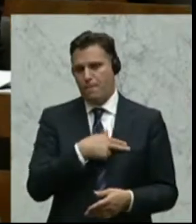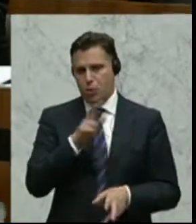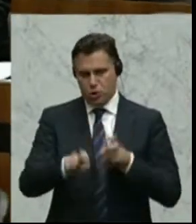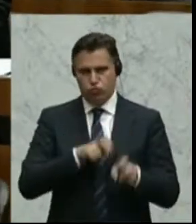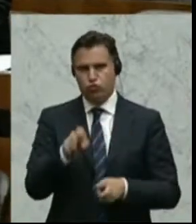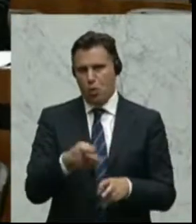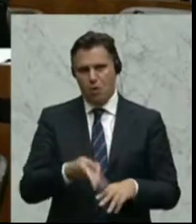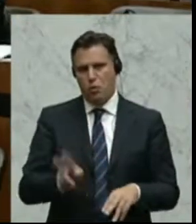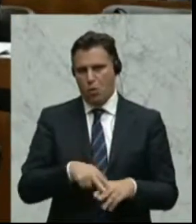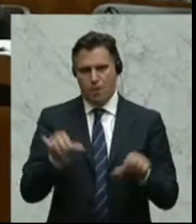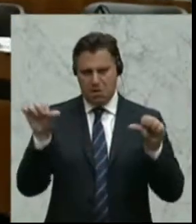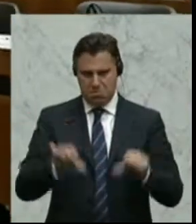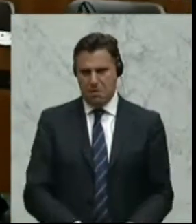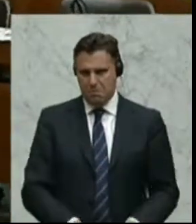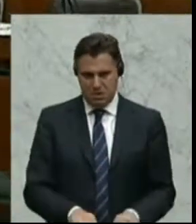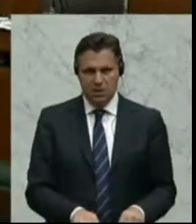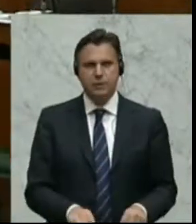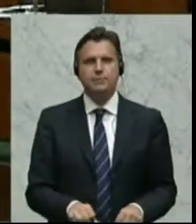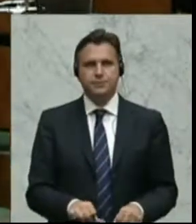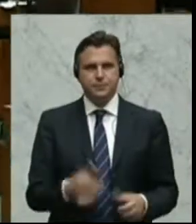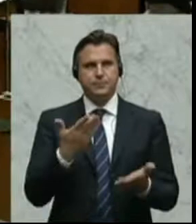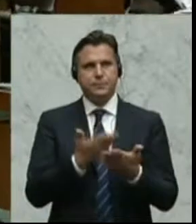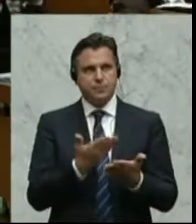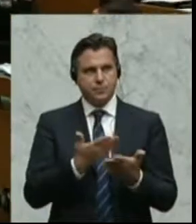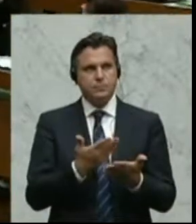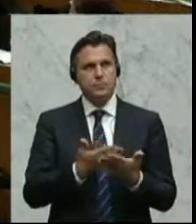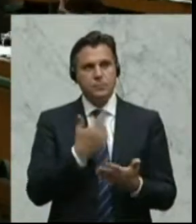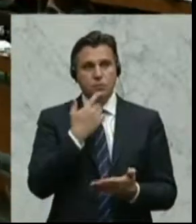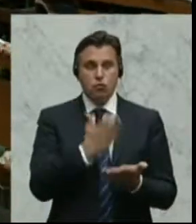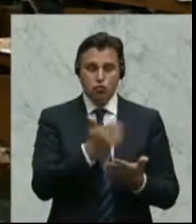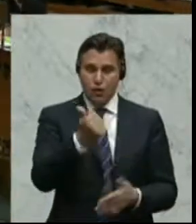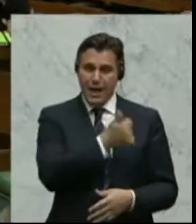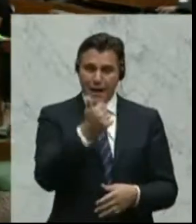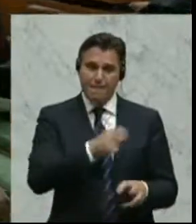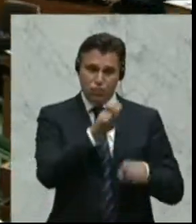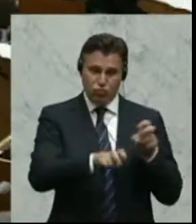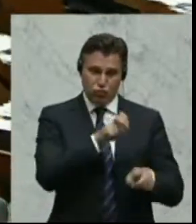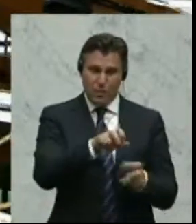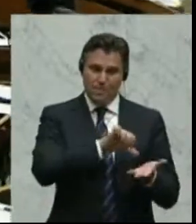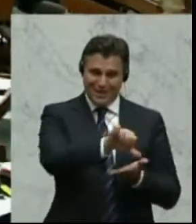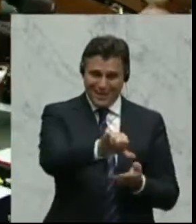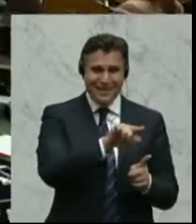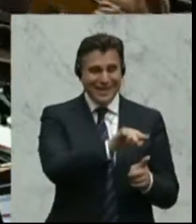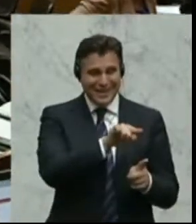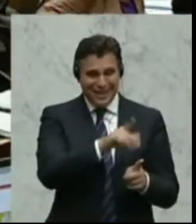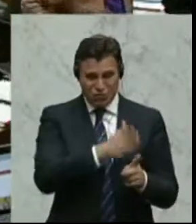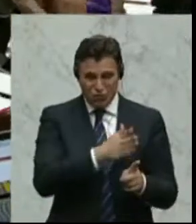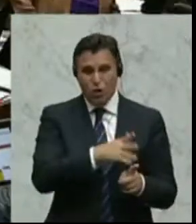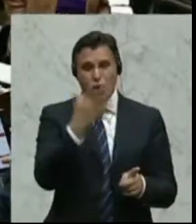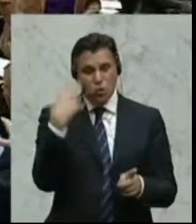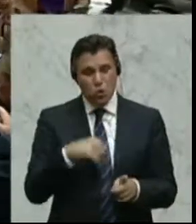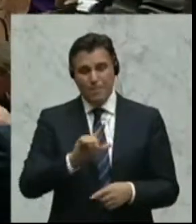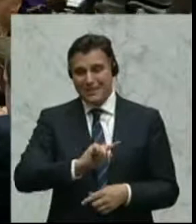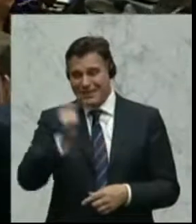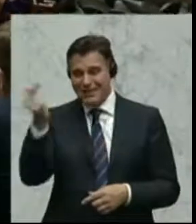Damit wird bereits einmal korrekt versteuertes Geld noch einmal besteuert. Ein zweites Mal, das ist ein